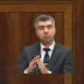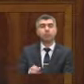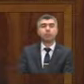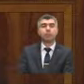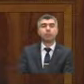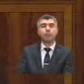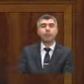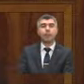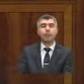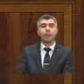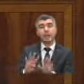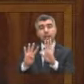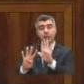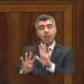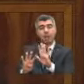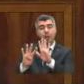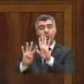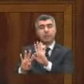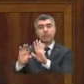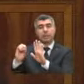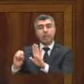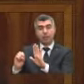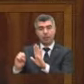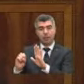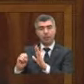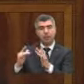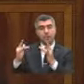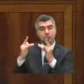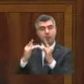2014-2015 إلى تقريبا 990 داخلية سنة